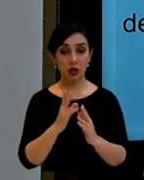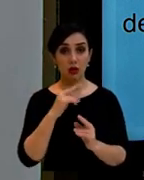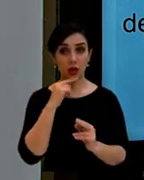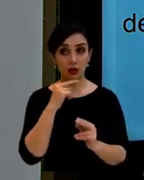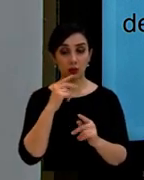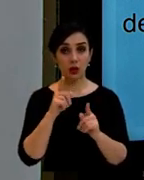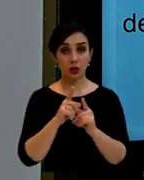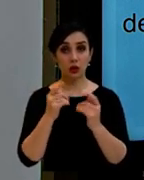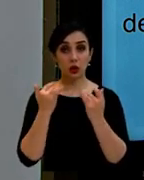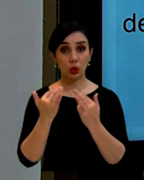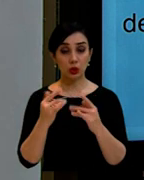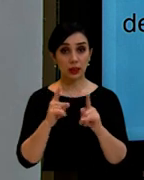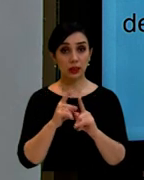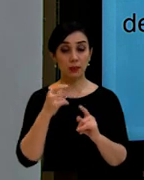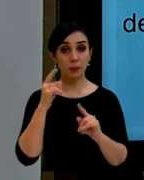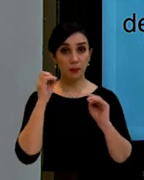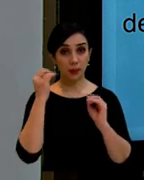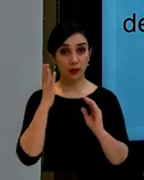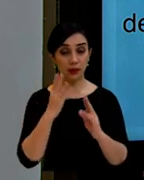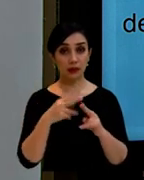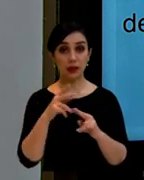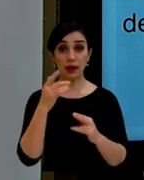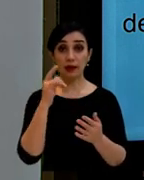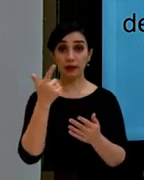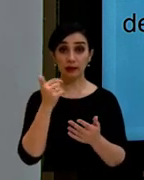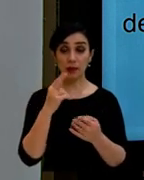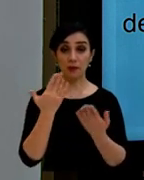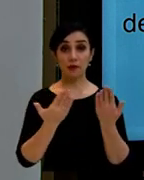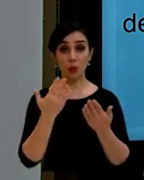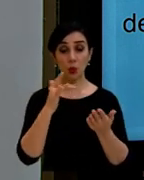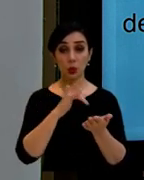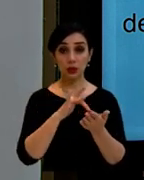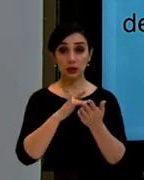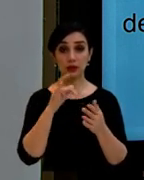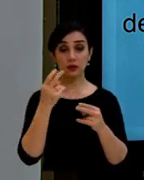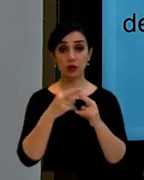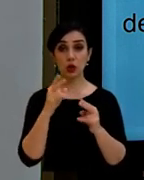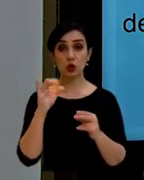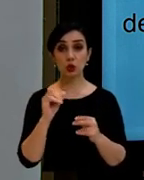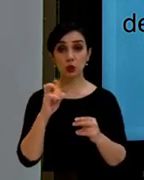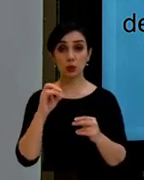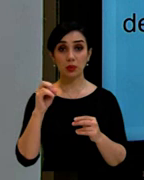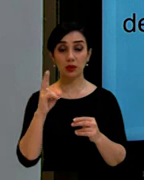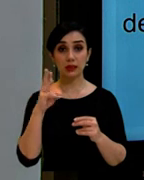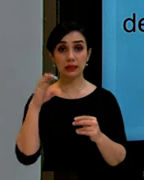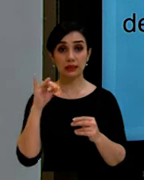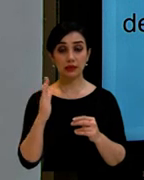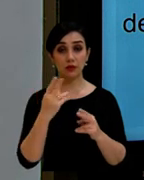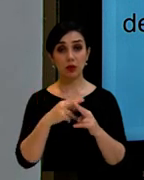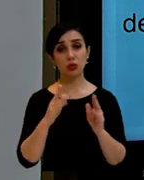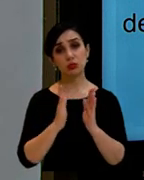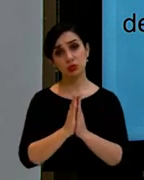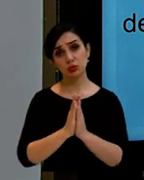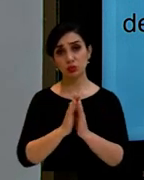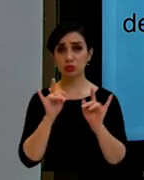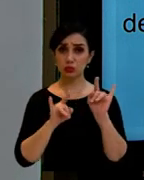E'tiborni tortish ma'nosini bildirar edi. Gap o'rtasi va oxirida kelganda esa subyektiv munosabatni, yalinish,